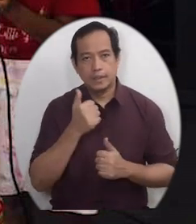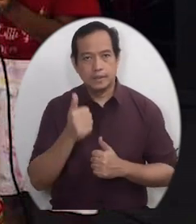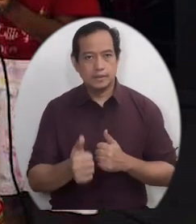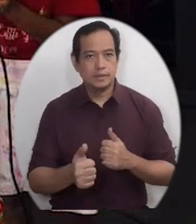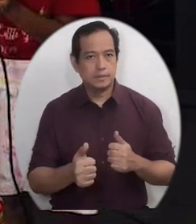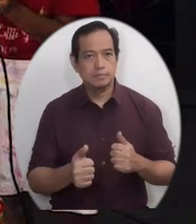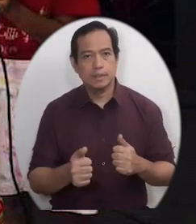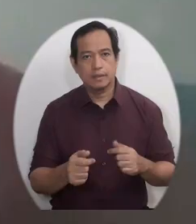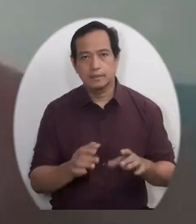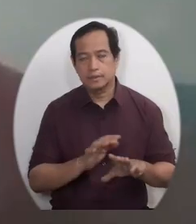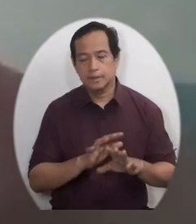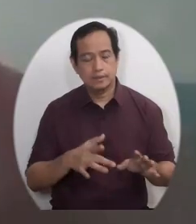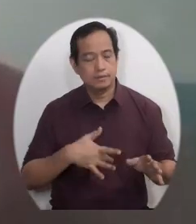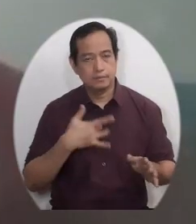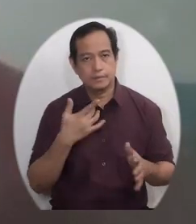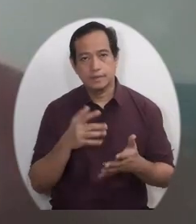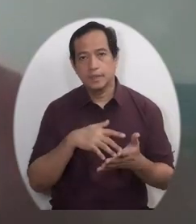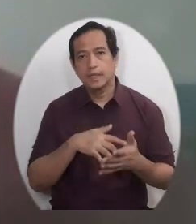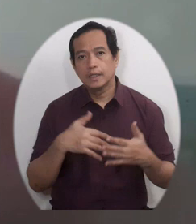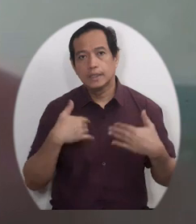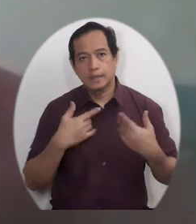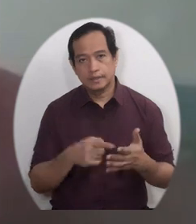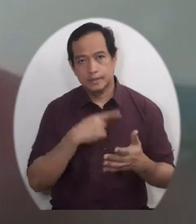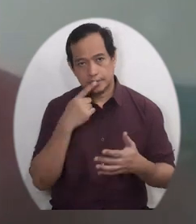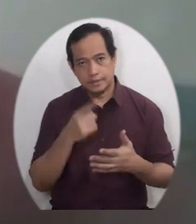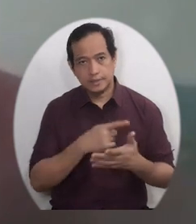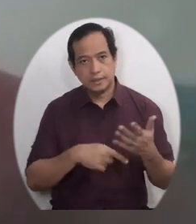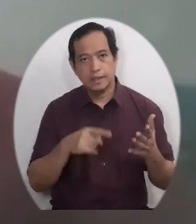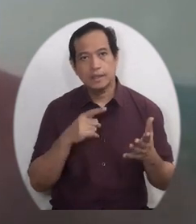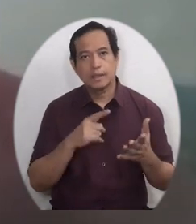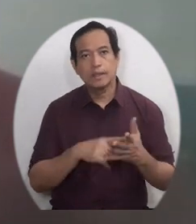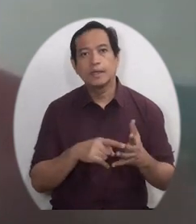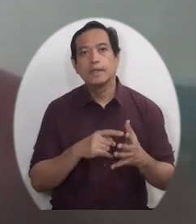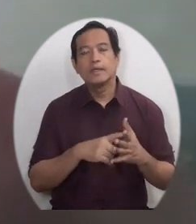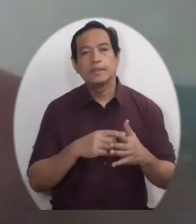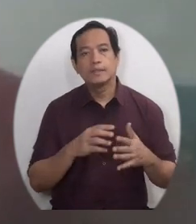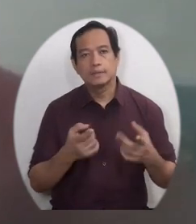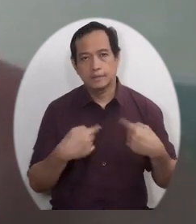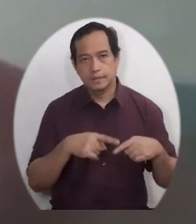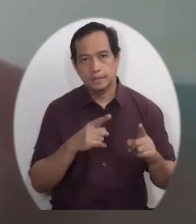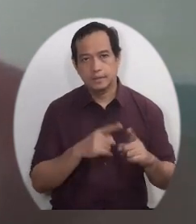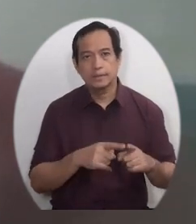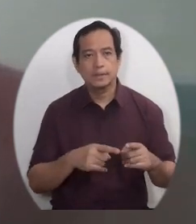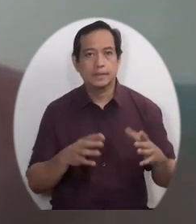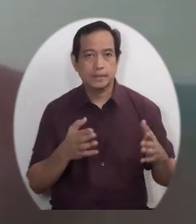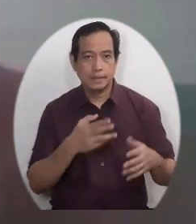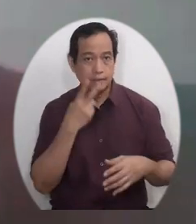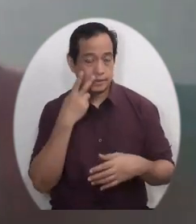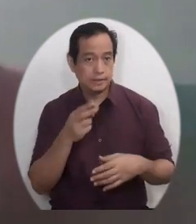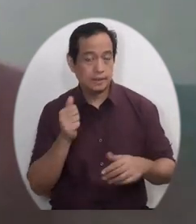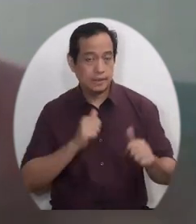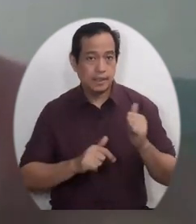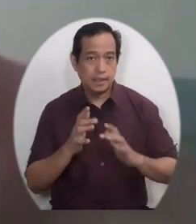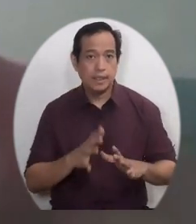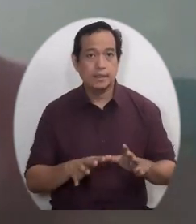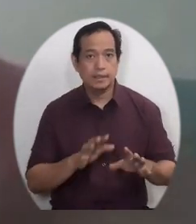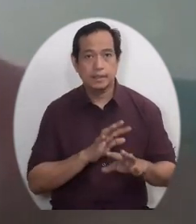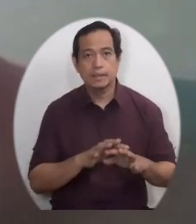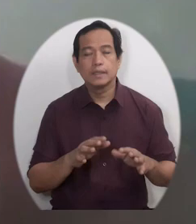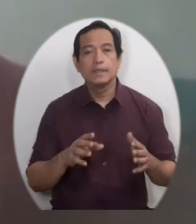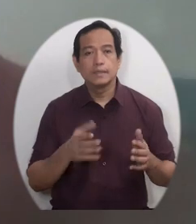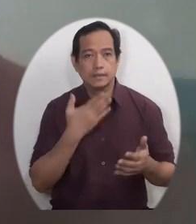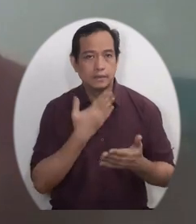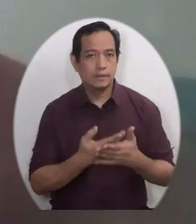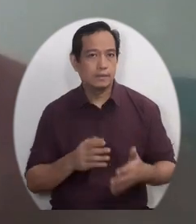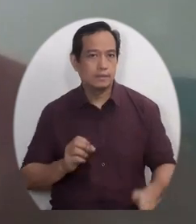ano pagod, hindi niya mararamdaman ang pagod. Ikikwento niya pag-uwi, nakakita siya ng artista, ang mabait ng mga staff doon, ang mga pagkain, hindi siya magkamaya